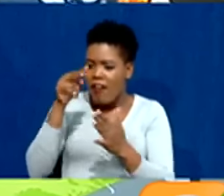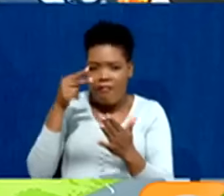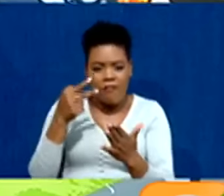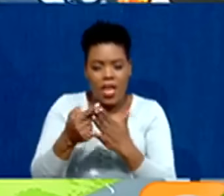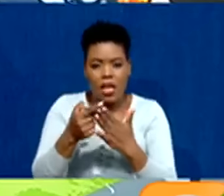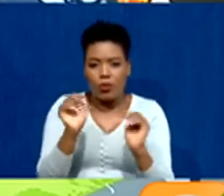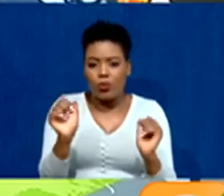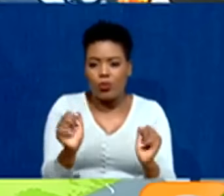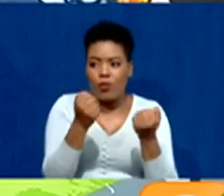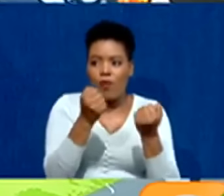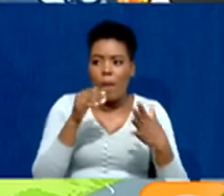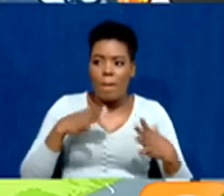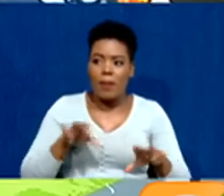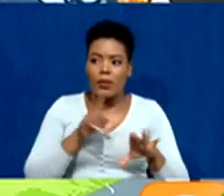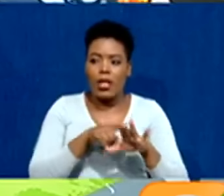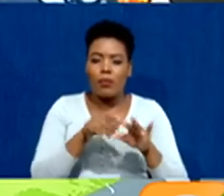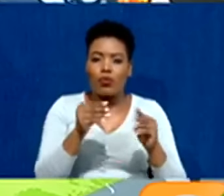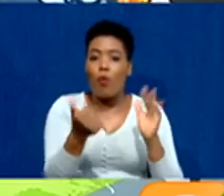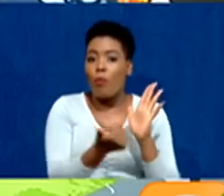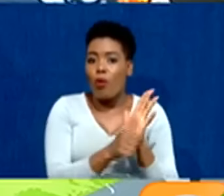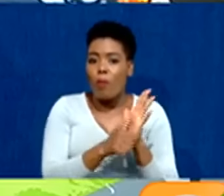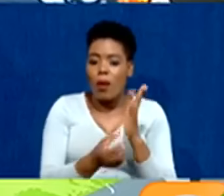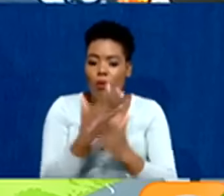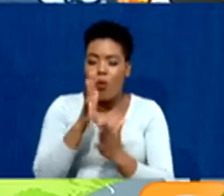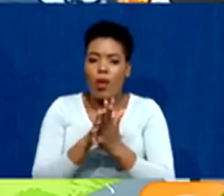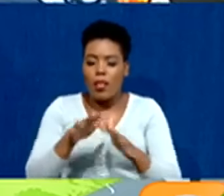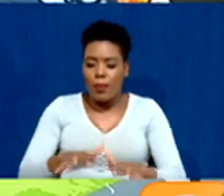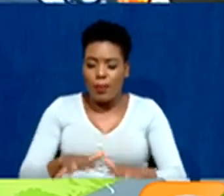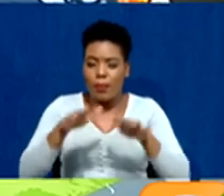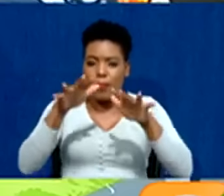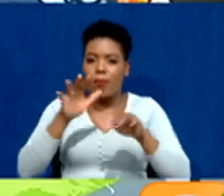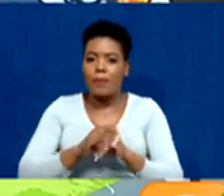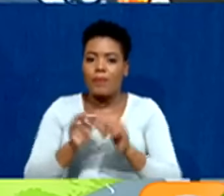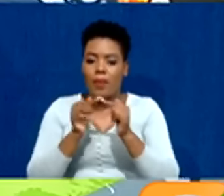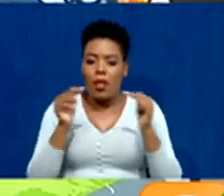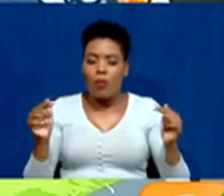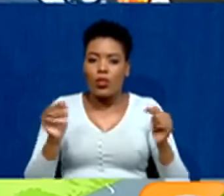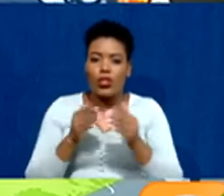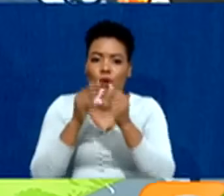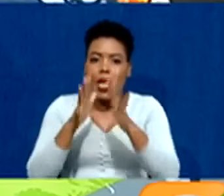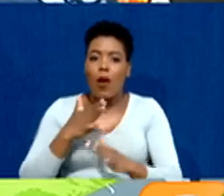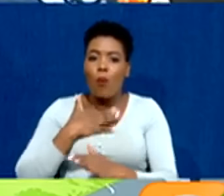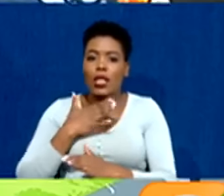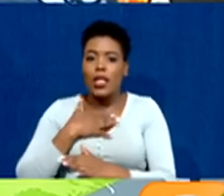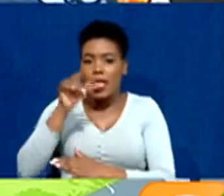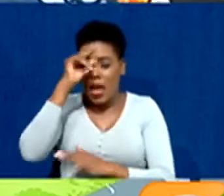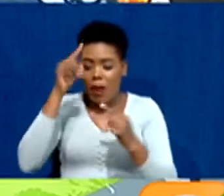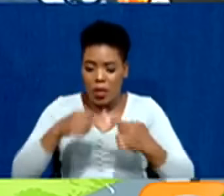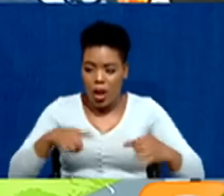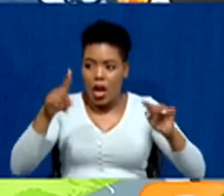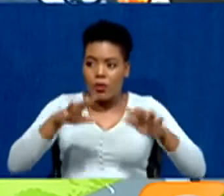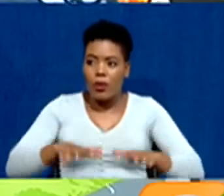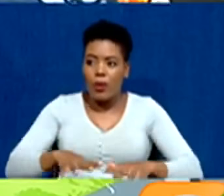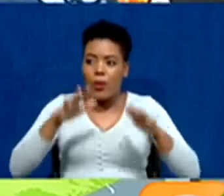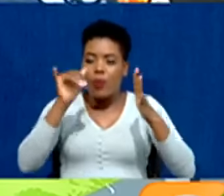mvua kubwa ambayo inazidi kusababisha mafuriko nchini. Aidha, kiongozi huyo wa upinzani anaitaka serikali kutangaza mafuriko ya msimu huu